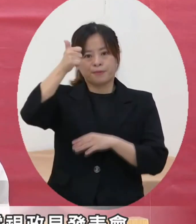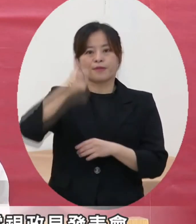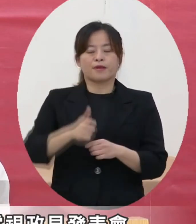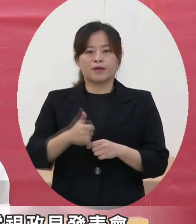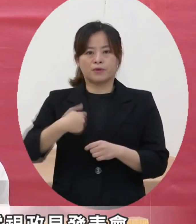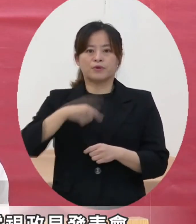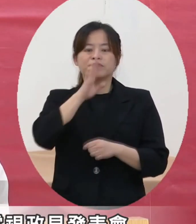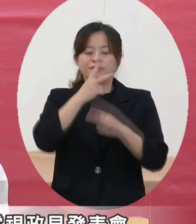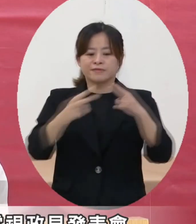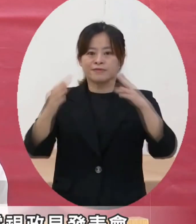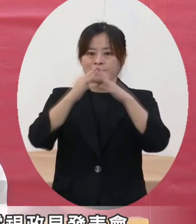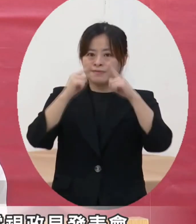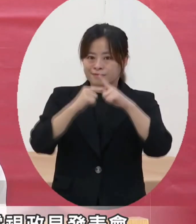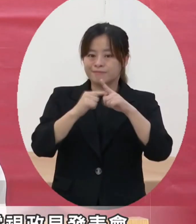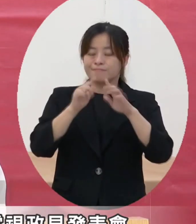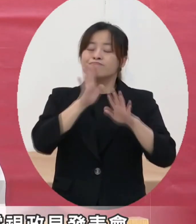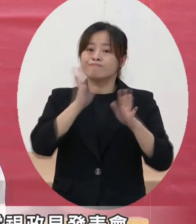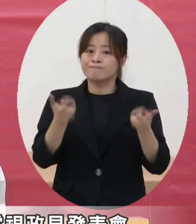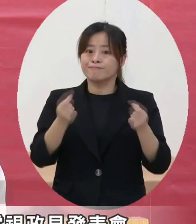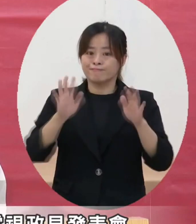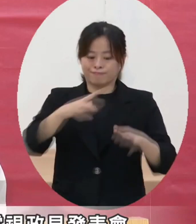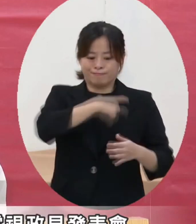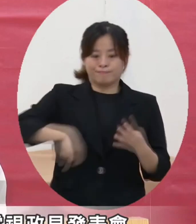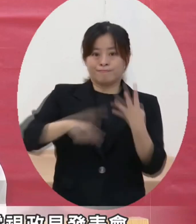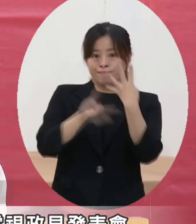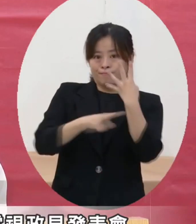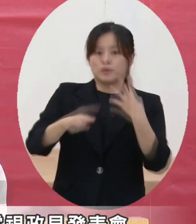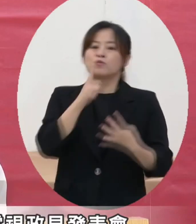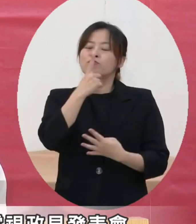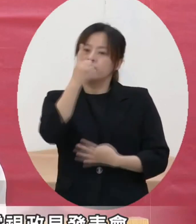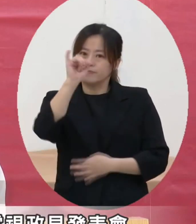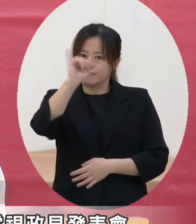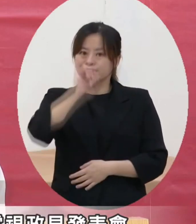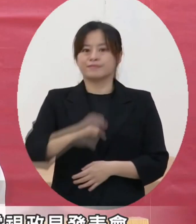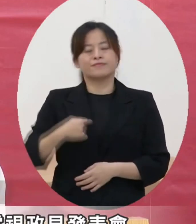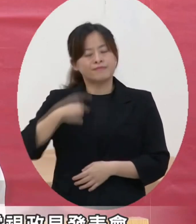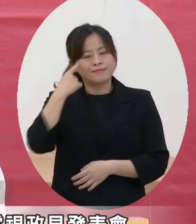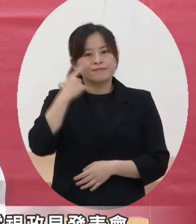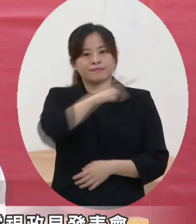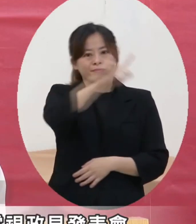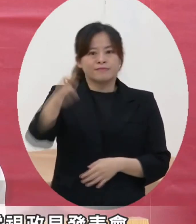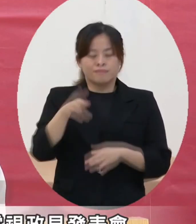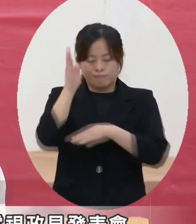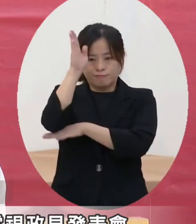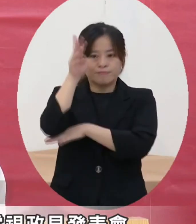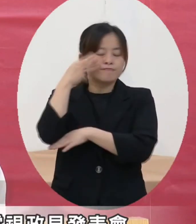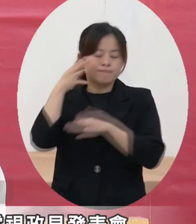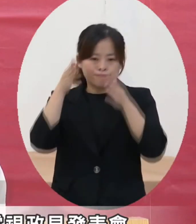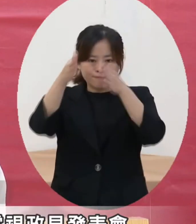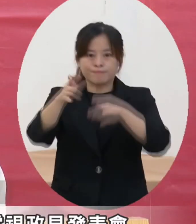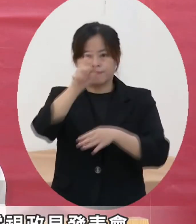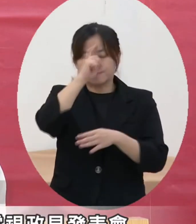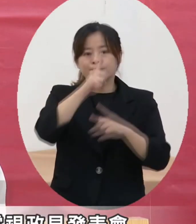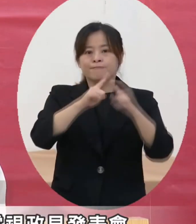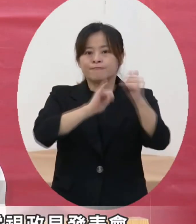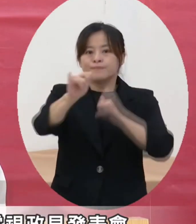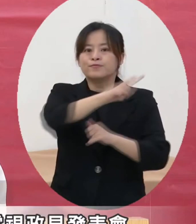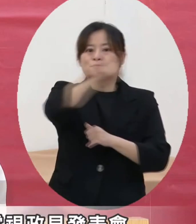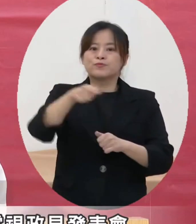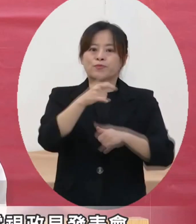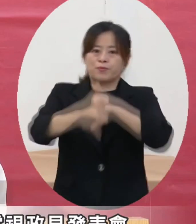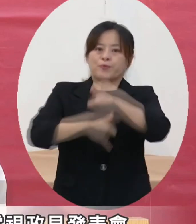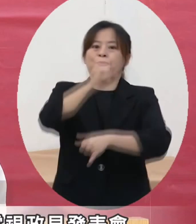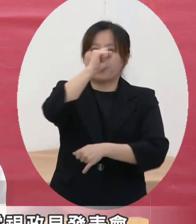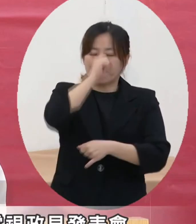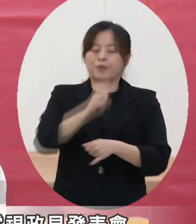香菱是客家人，也是这次候选人里面唯一女性。我想我们从政的目的，希望市民能够过得更